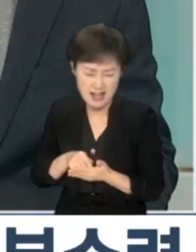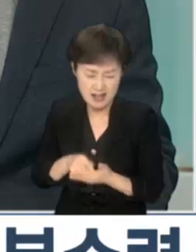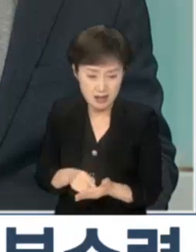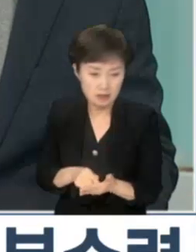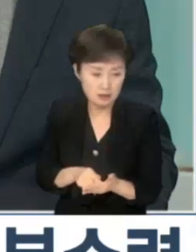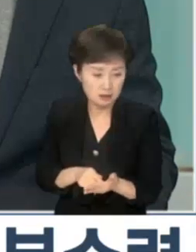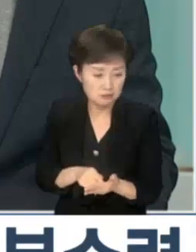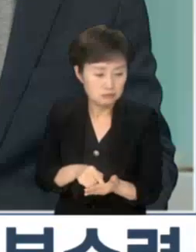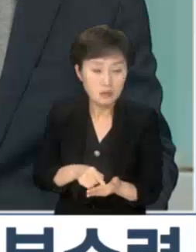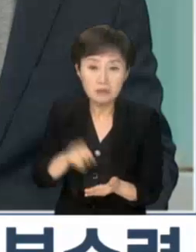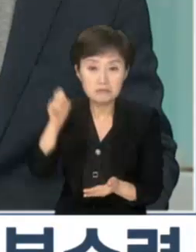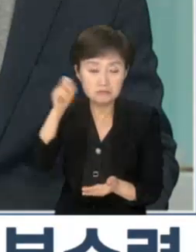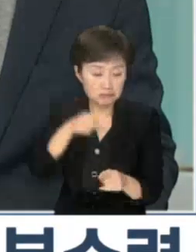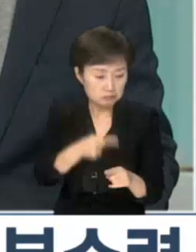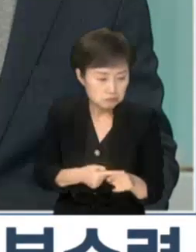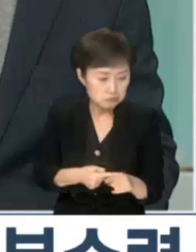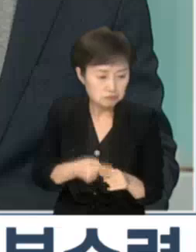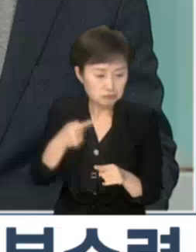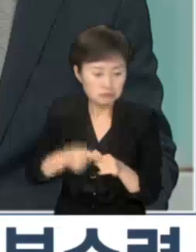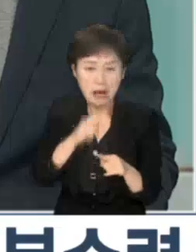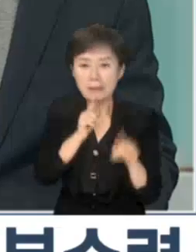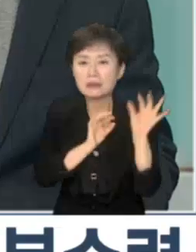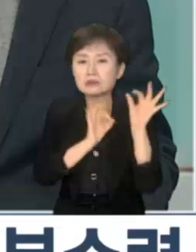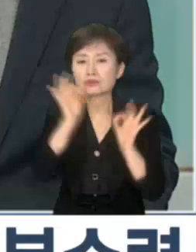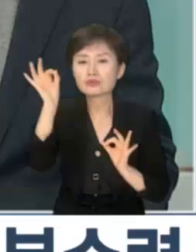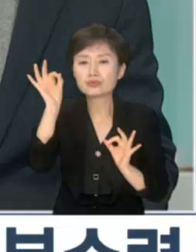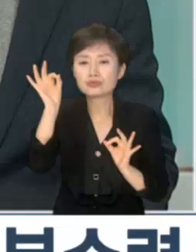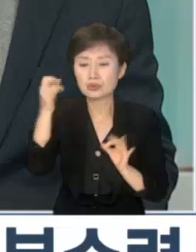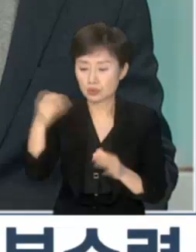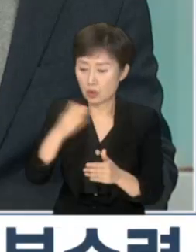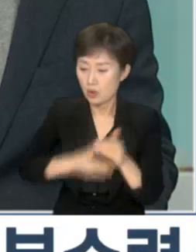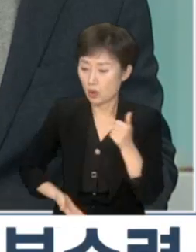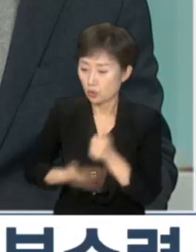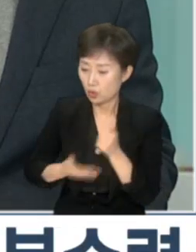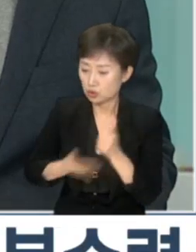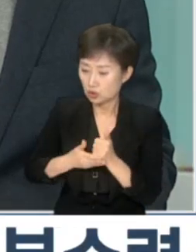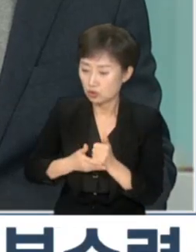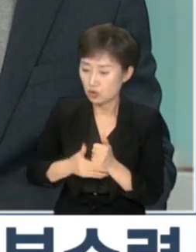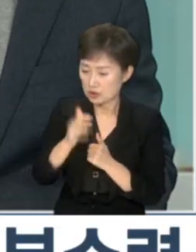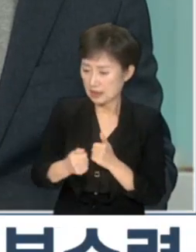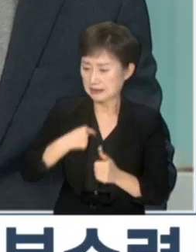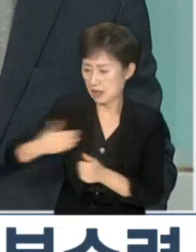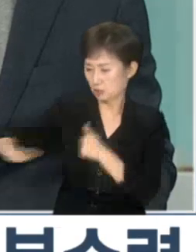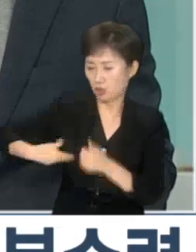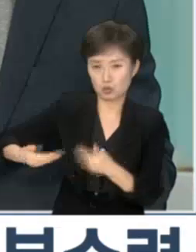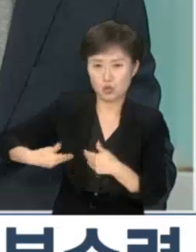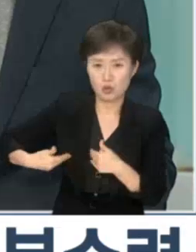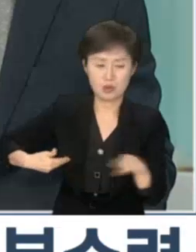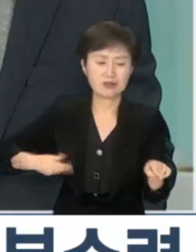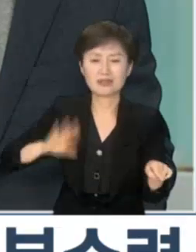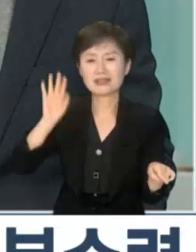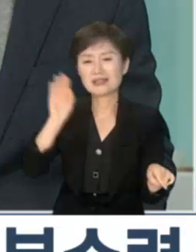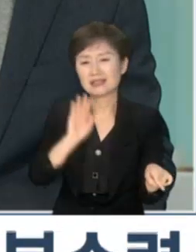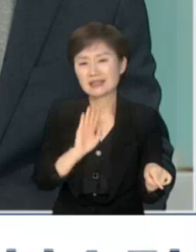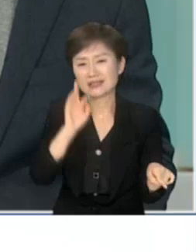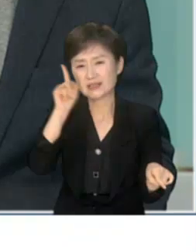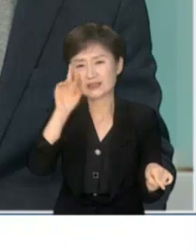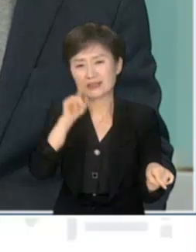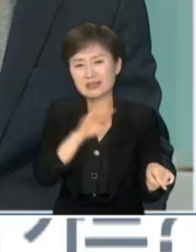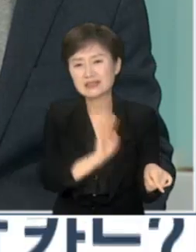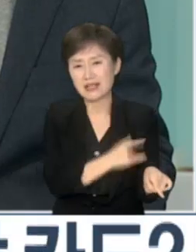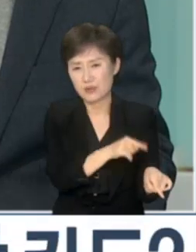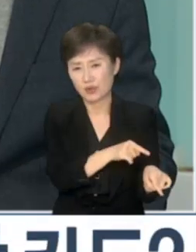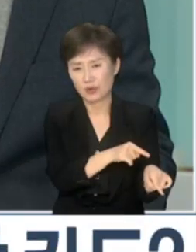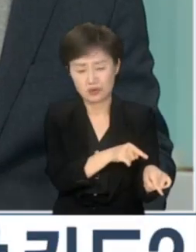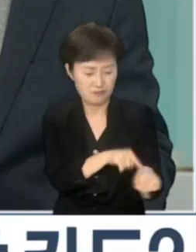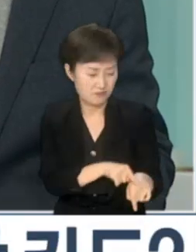설화라든지 또는 마지막에 그 공천관리위원장을 셀프 추천하면서 스스로 자멸한 것 같아요. 그래서 결국 혁신위는 이제